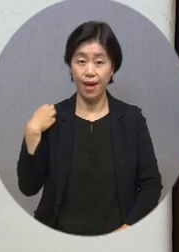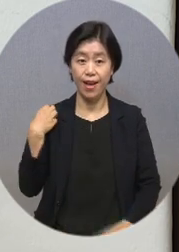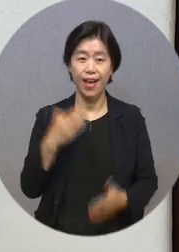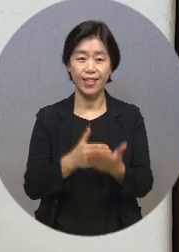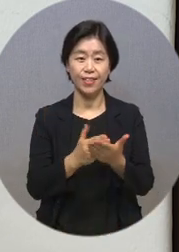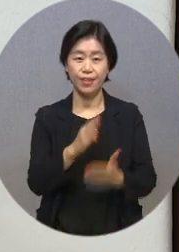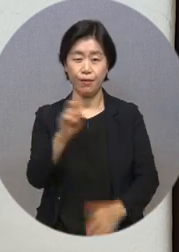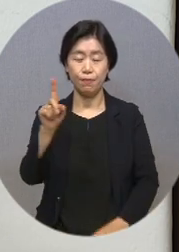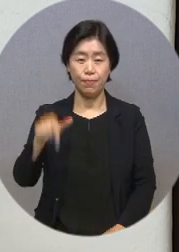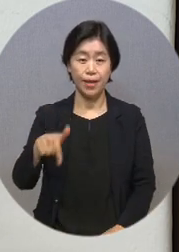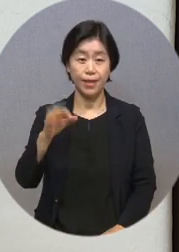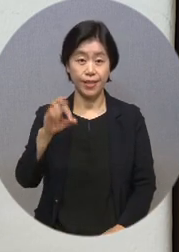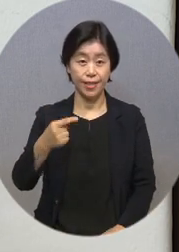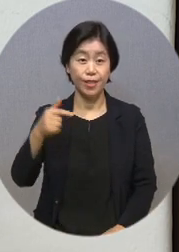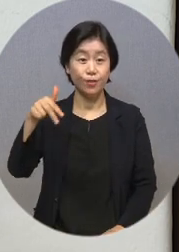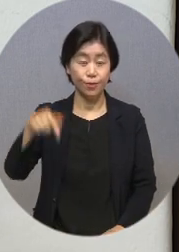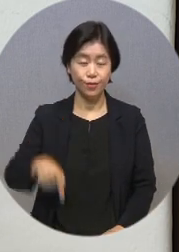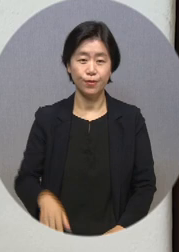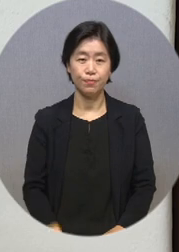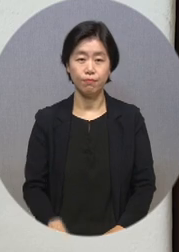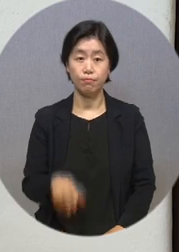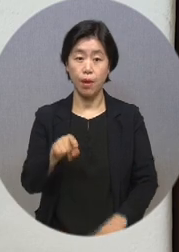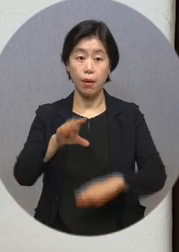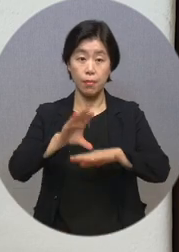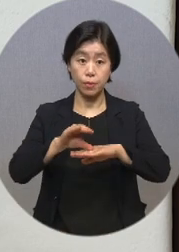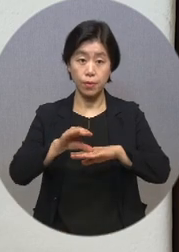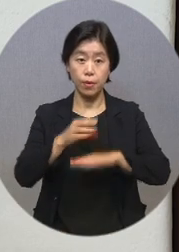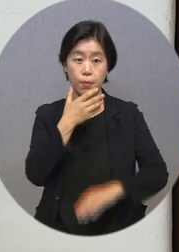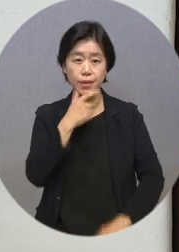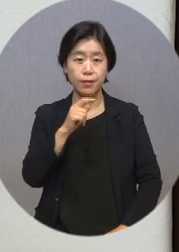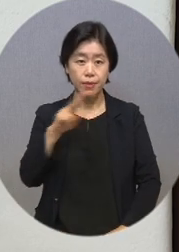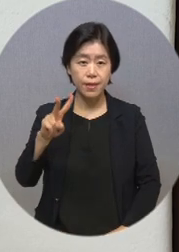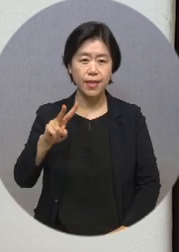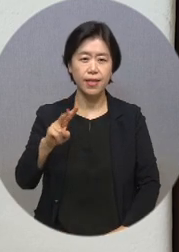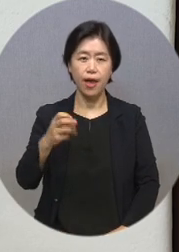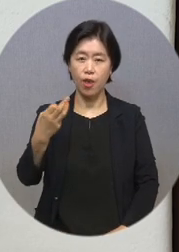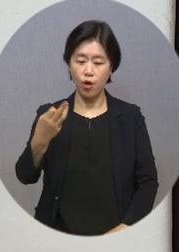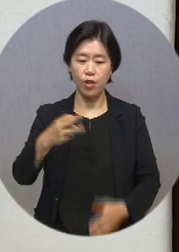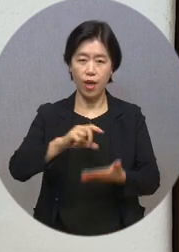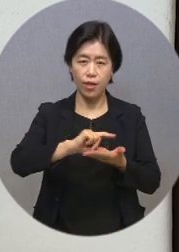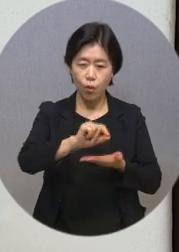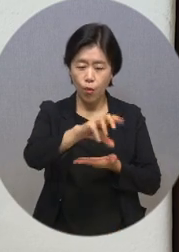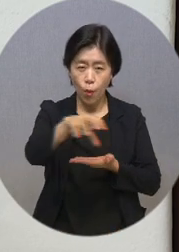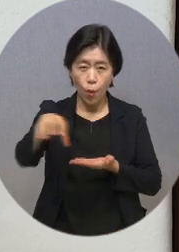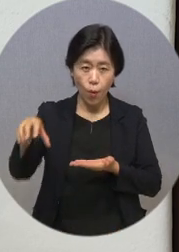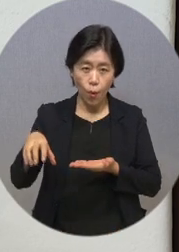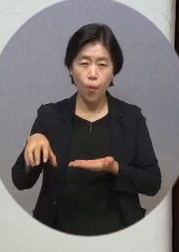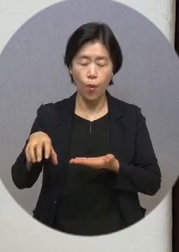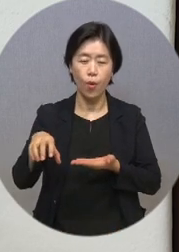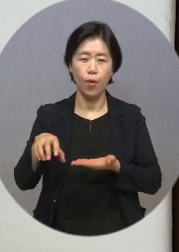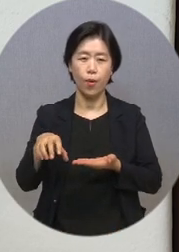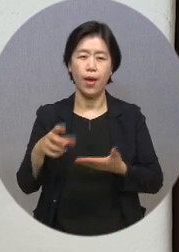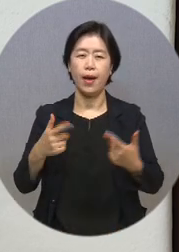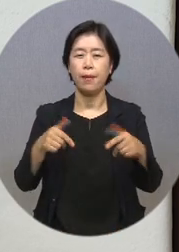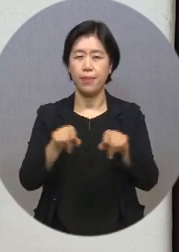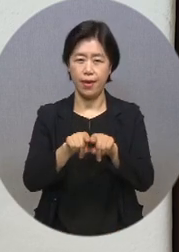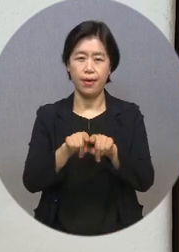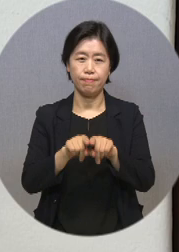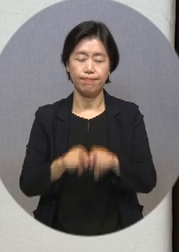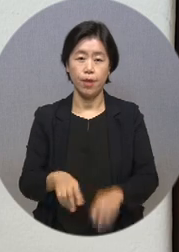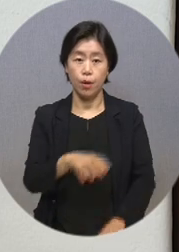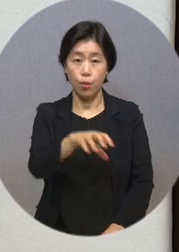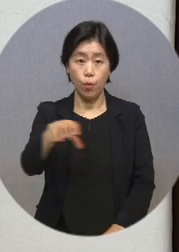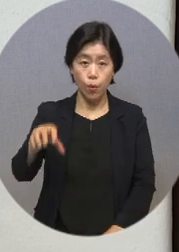박은주입니다. 베이어프리 코리아는 국제TV 13개 전국 지사에서 나눔과 배려를 실천하는 전국 지방